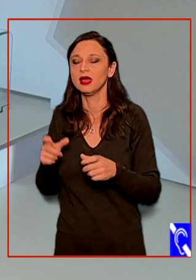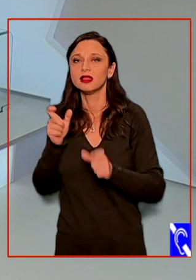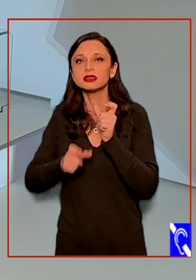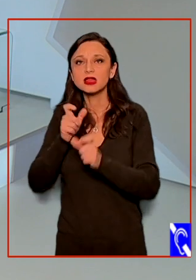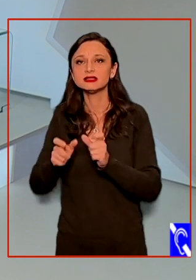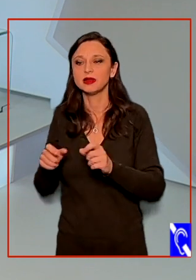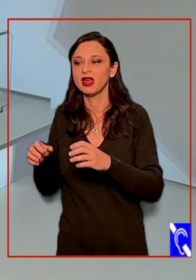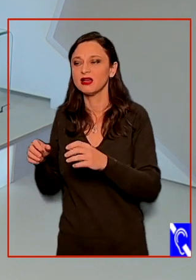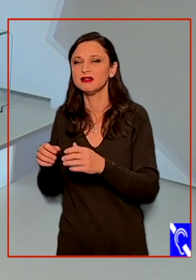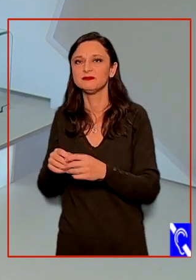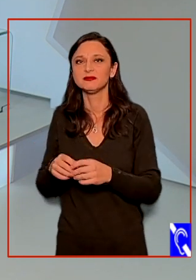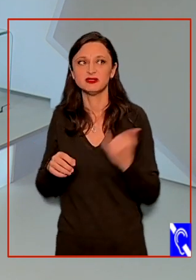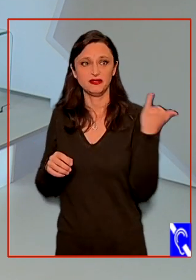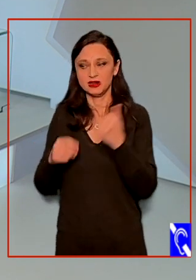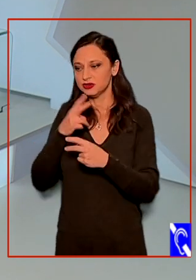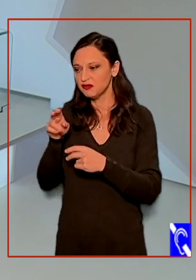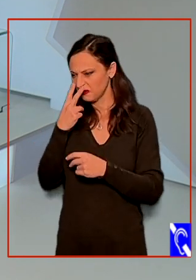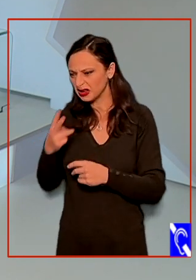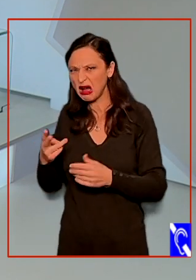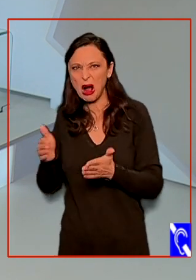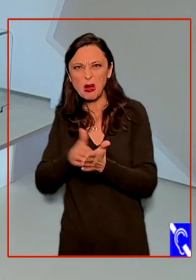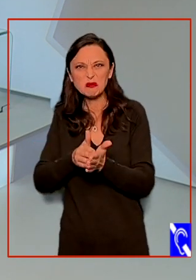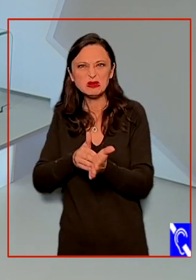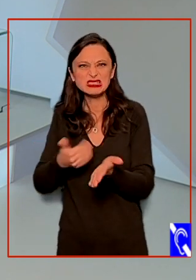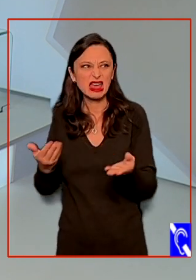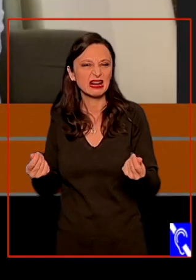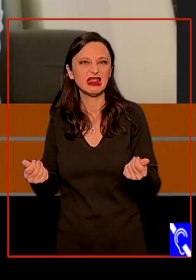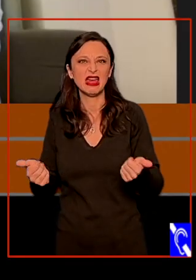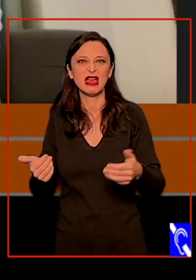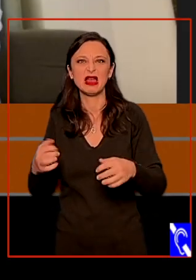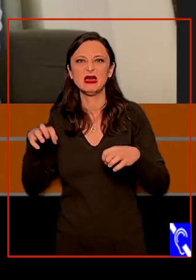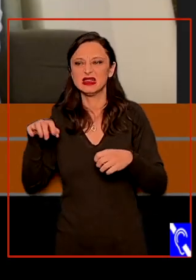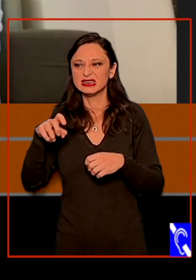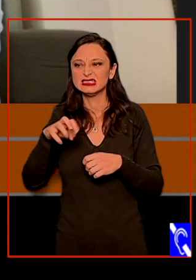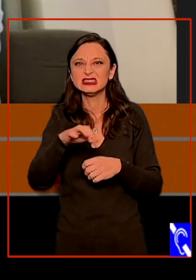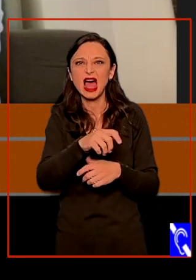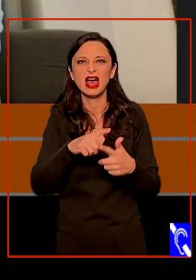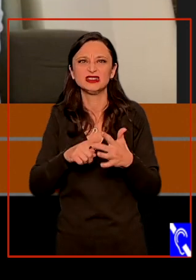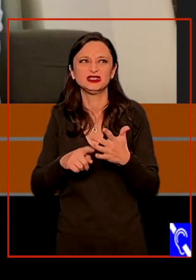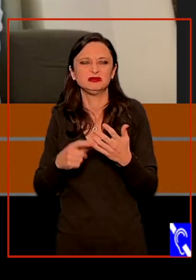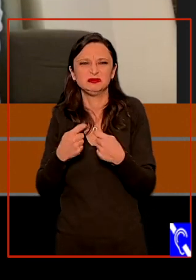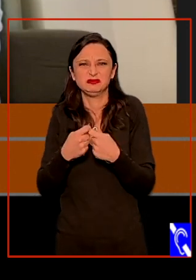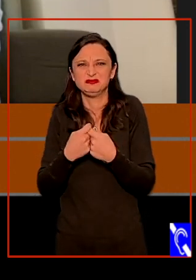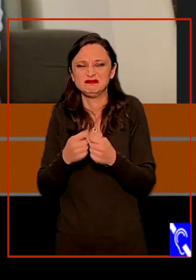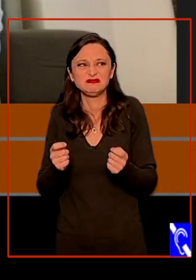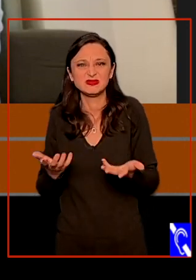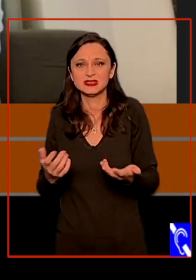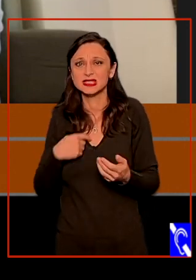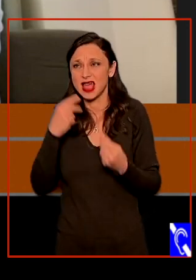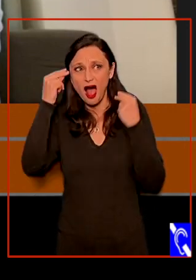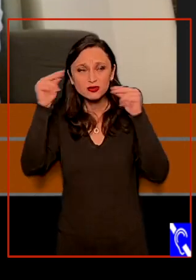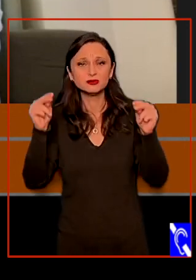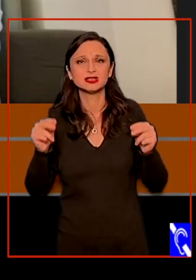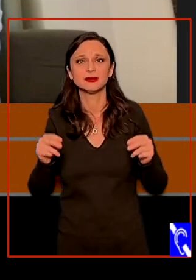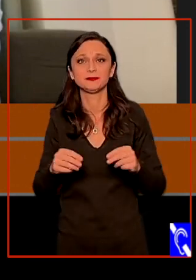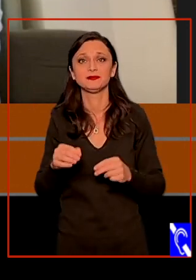să vină să spună, băi, ce mizerie! Bă, oamenii ăștia aici au ploșnițe. Adică Geo a fost, Geo și echipa lor,